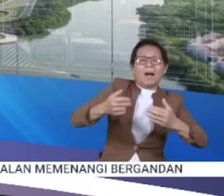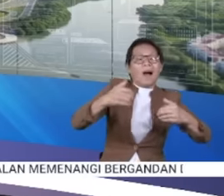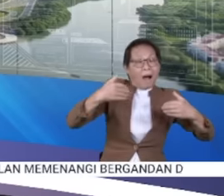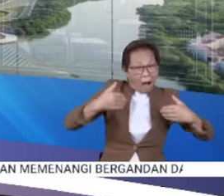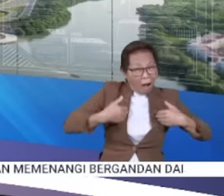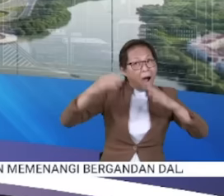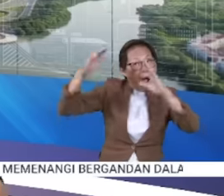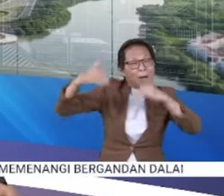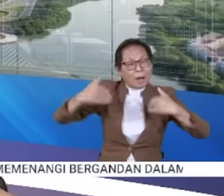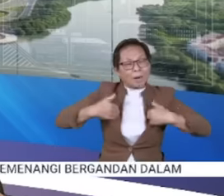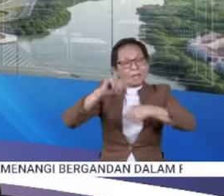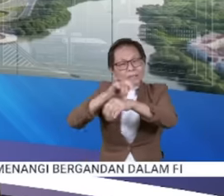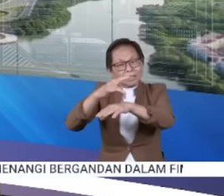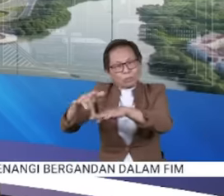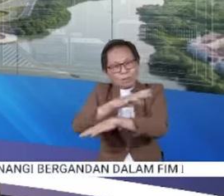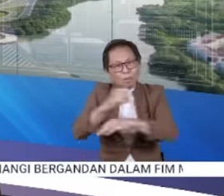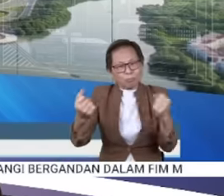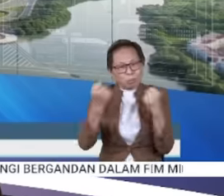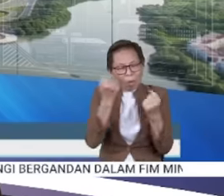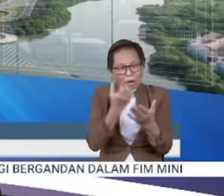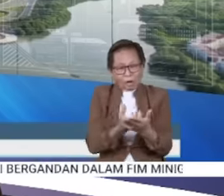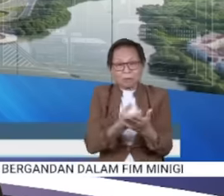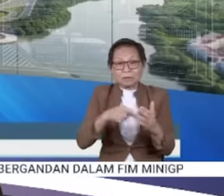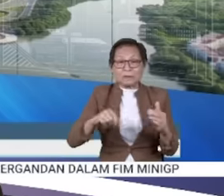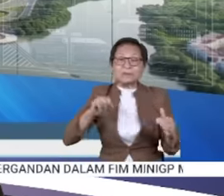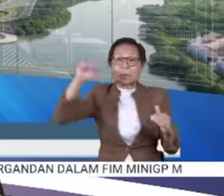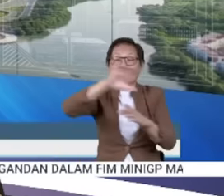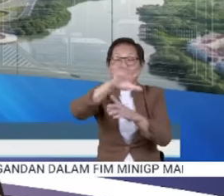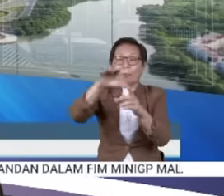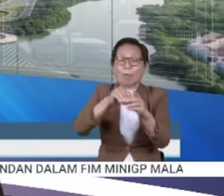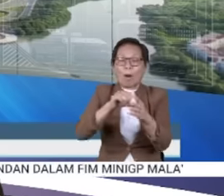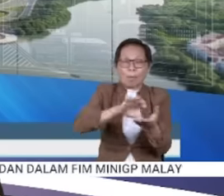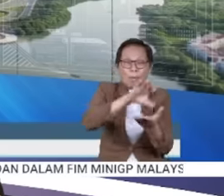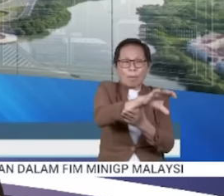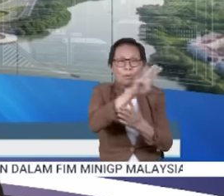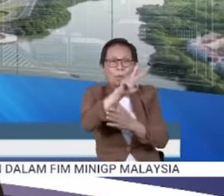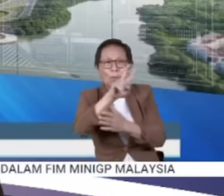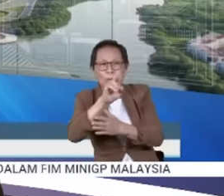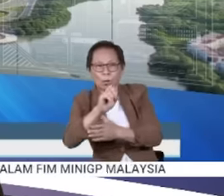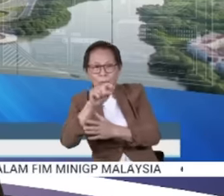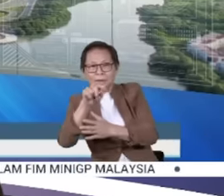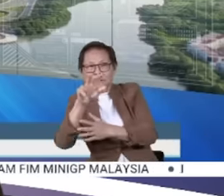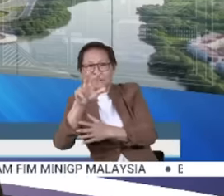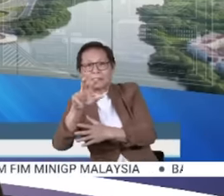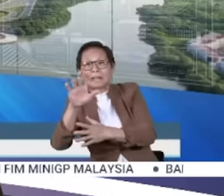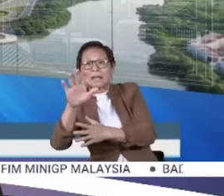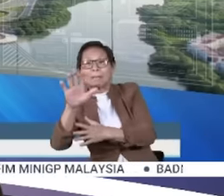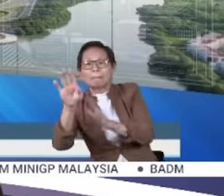sekaligus memantapkan ekonomi di negeri ini yang melibatkan nilai Pelabuhan 3